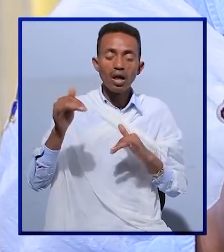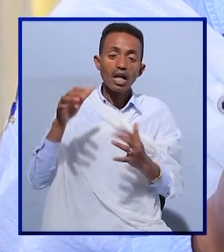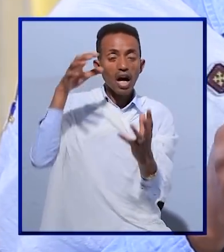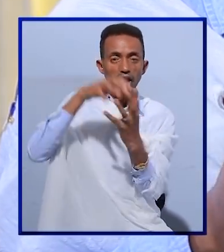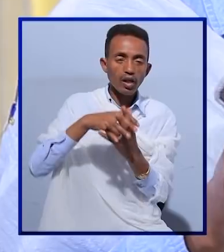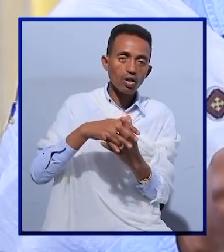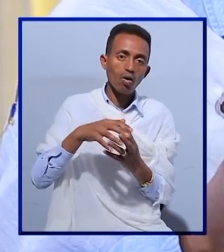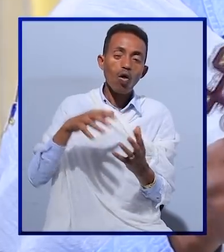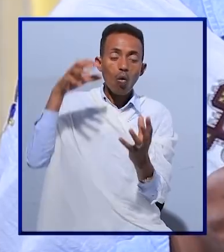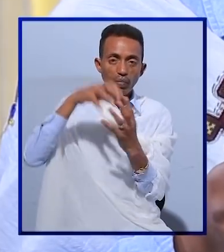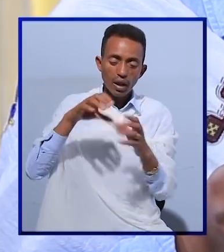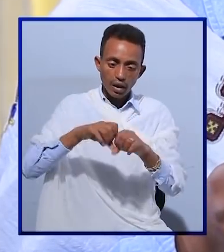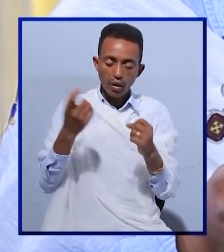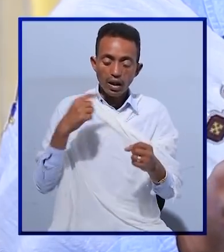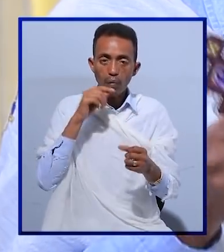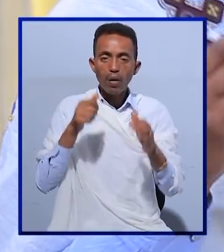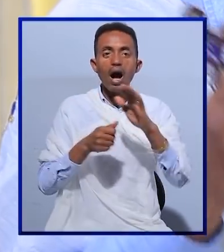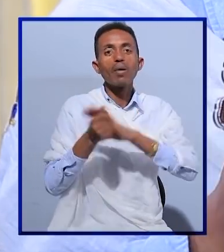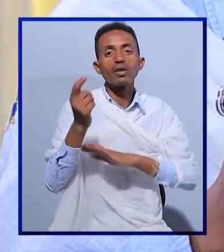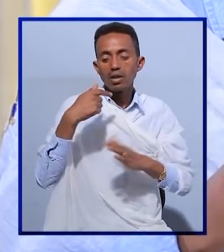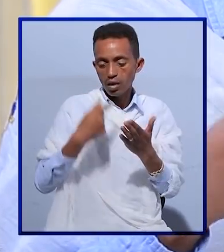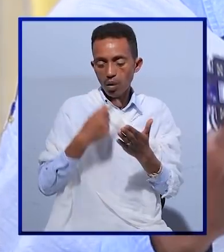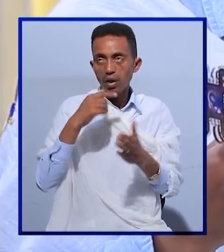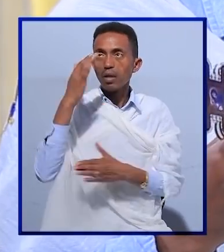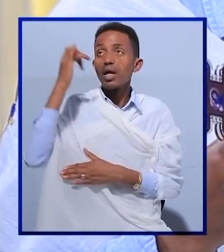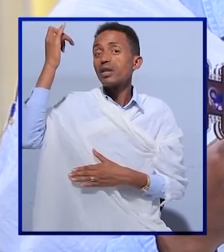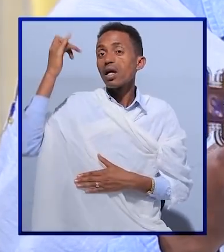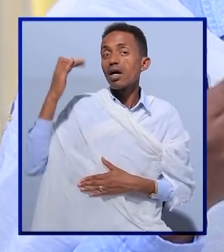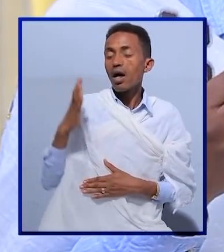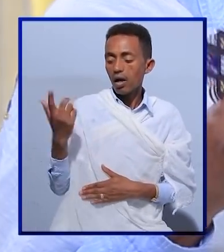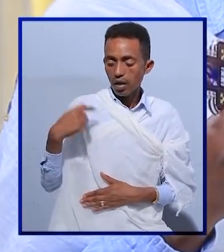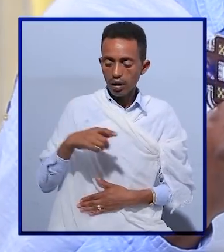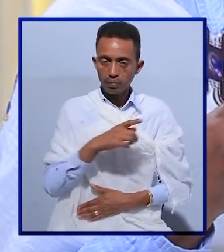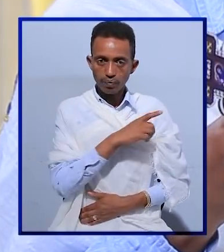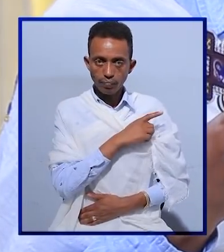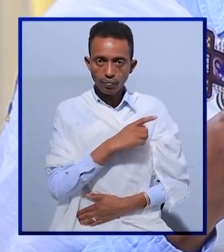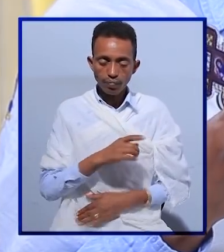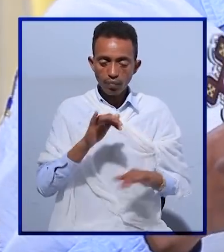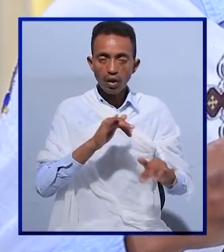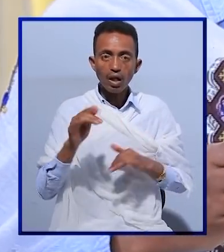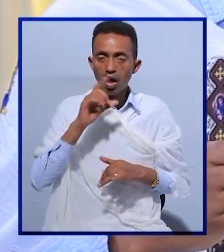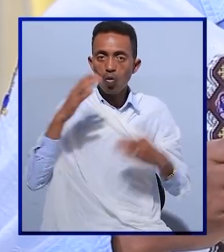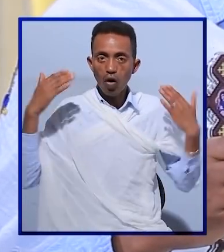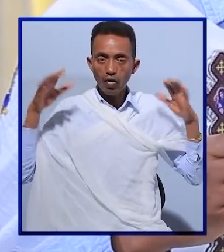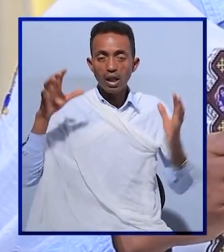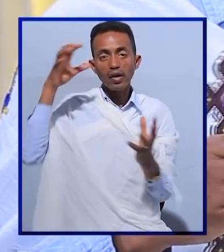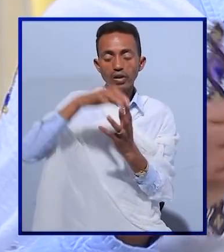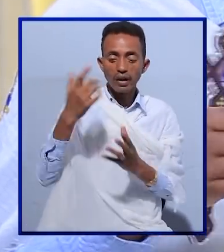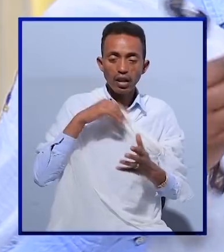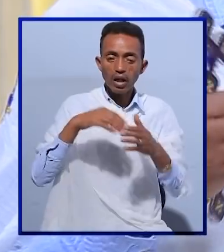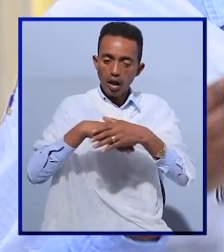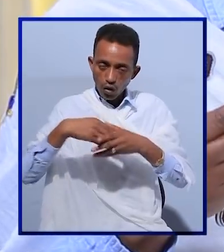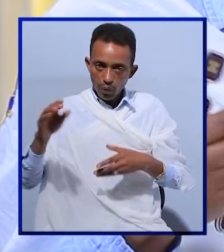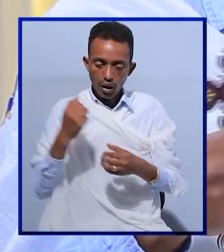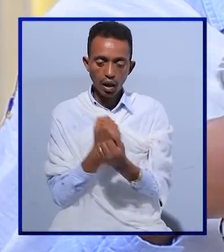ወፍ ከአዳኞች ወጥመድ አመለጠች፣ ወጥመድ ተሰበረ እኛም አመለጥን ብሎ ይህንን የእግዚአብሔርን ጸጋ እንደ